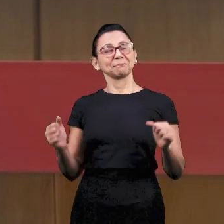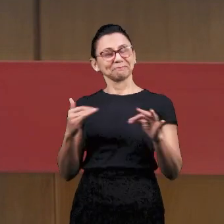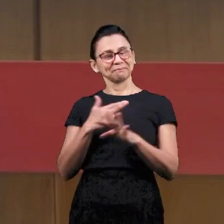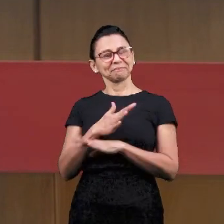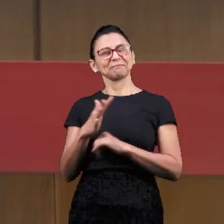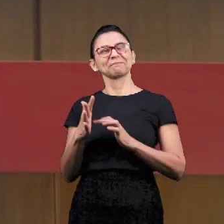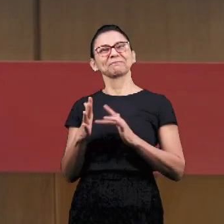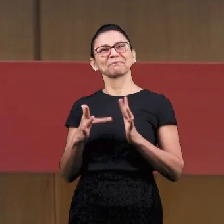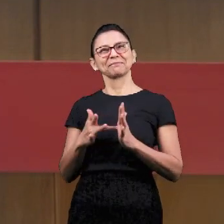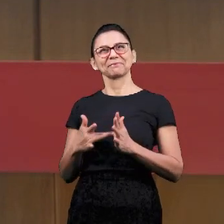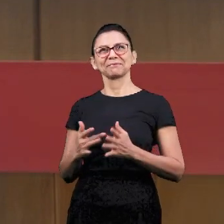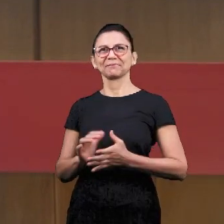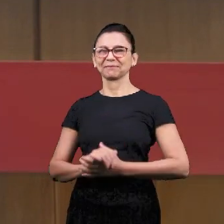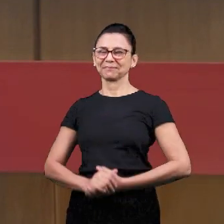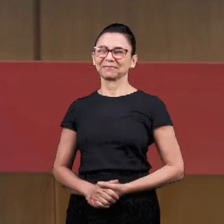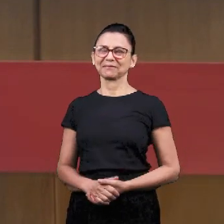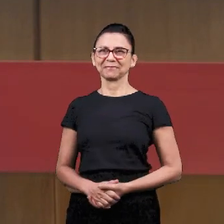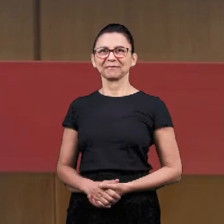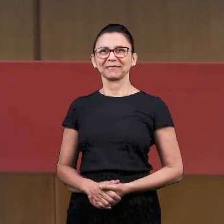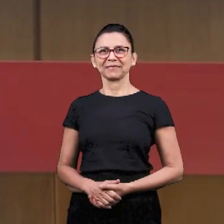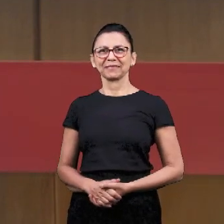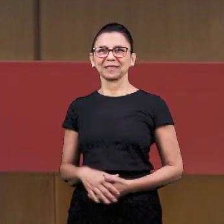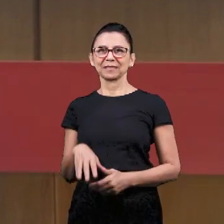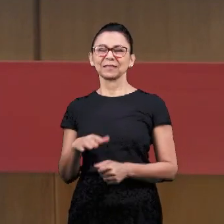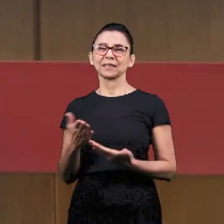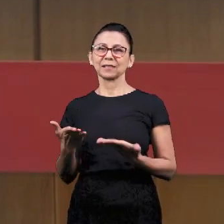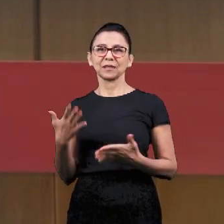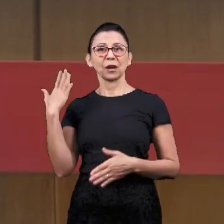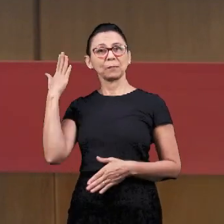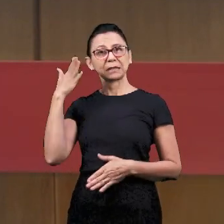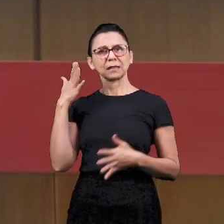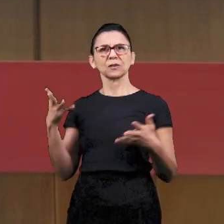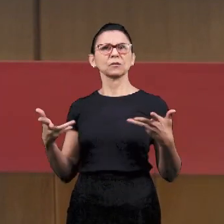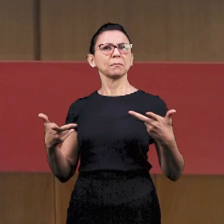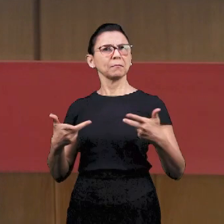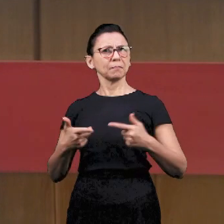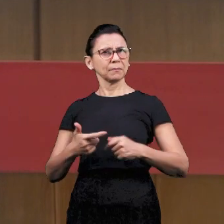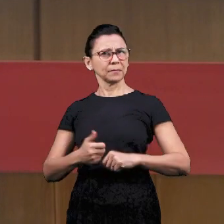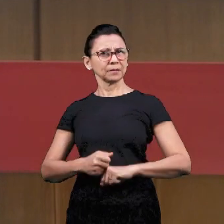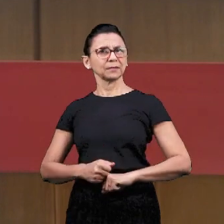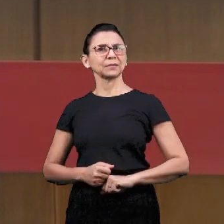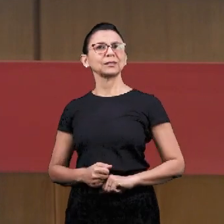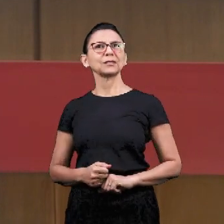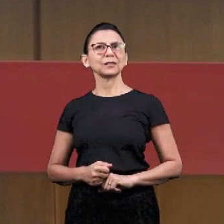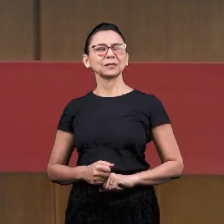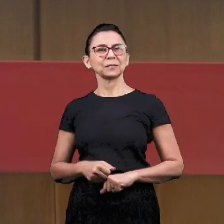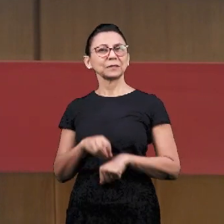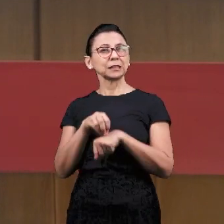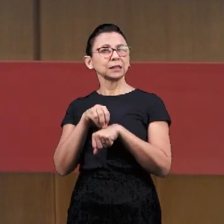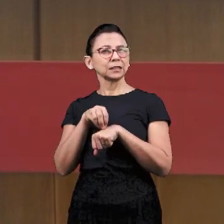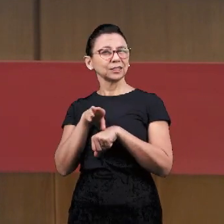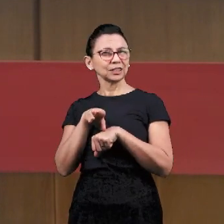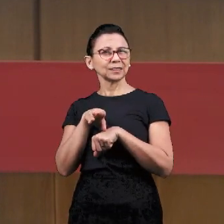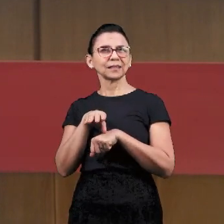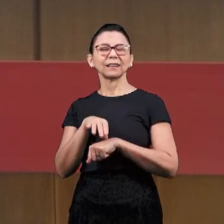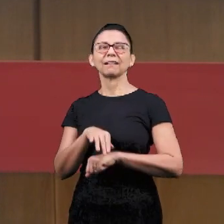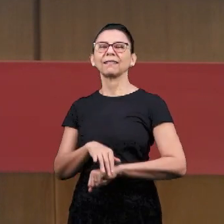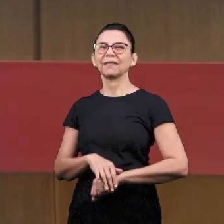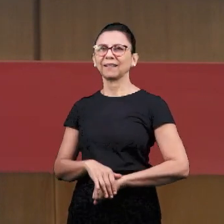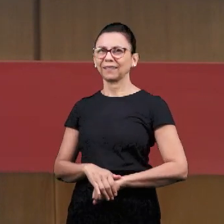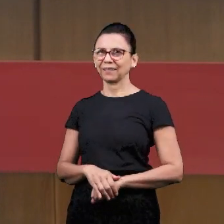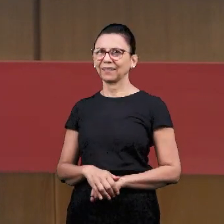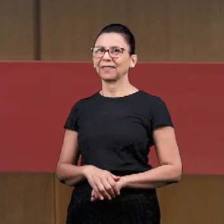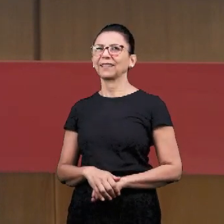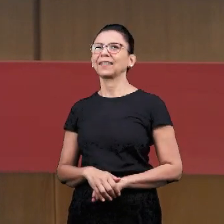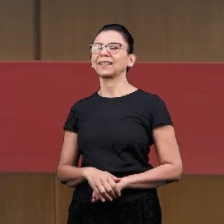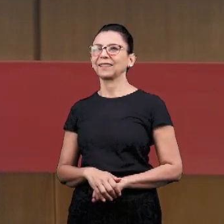Gloire à Jésus. Donc voilà un message merveilleux qui est pour nous un indice, une direction pour la